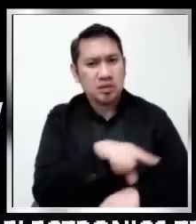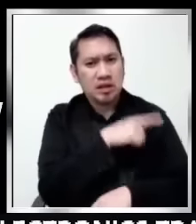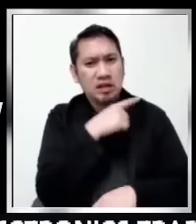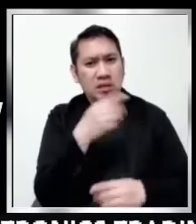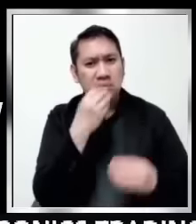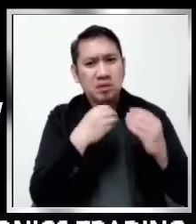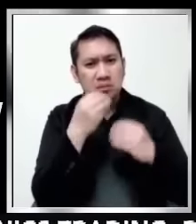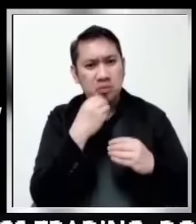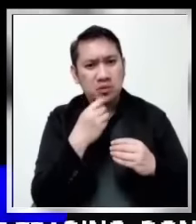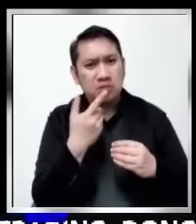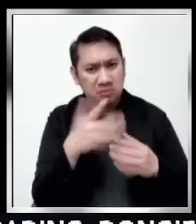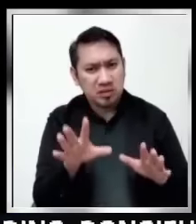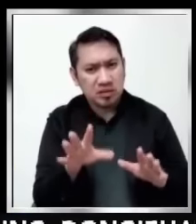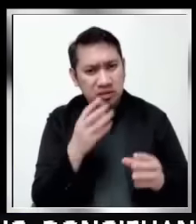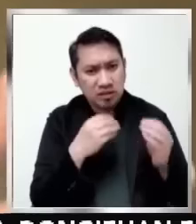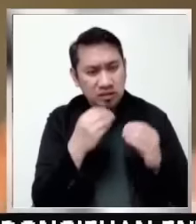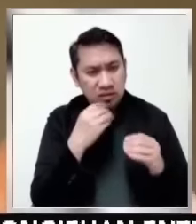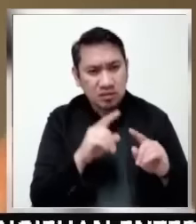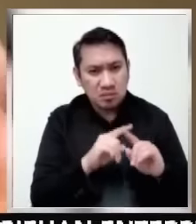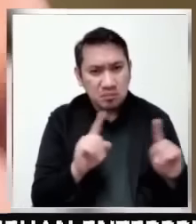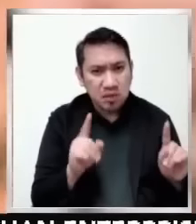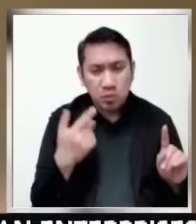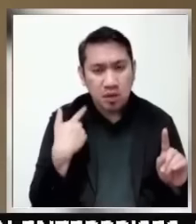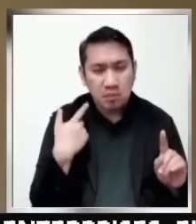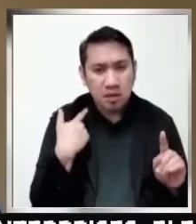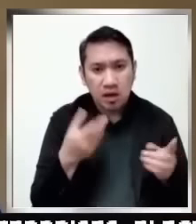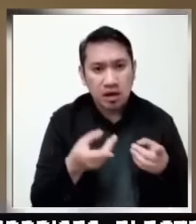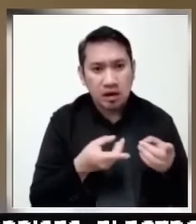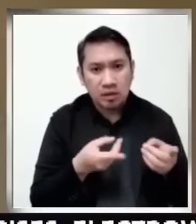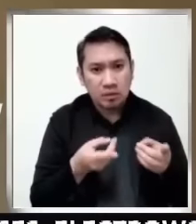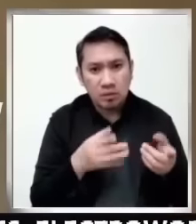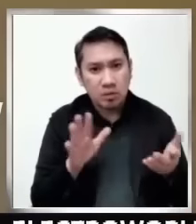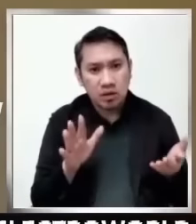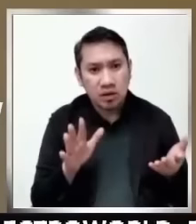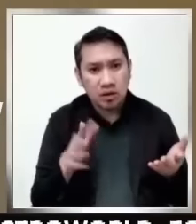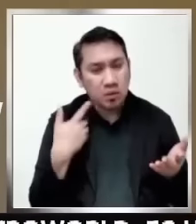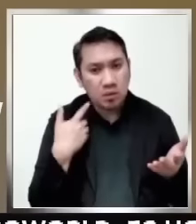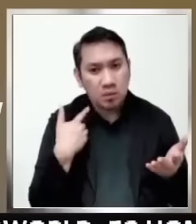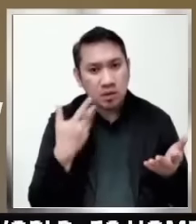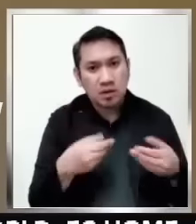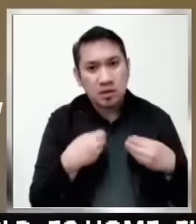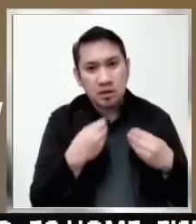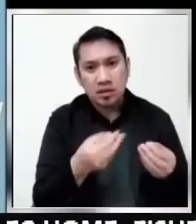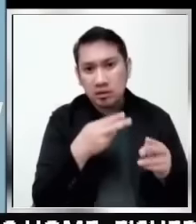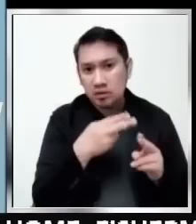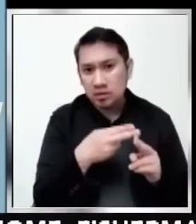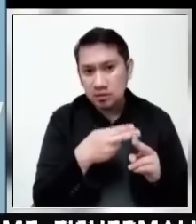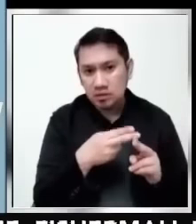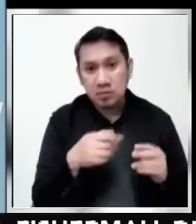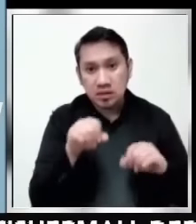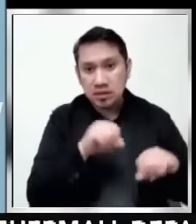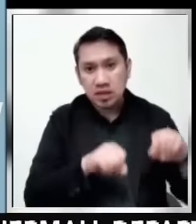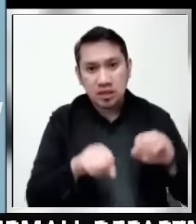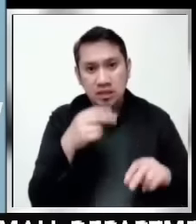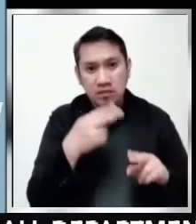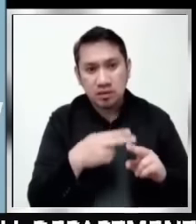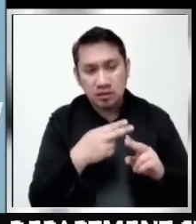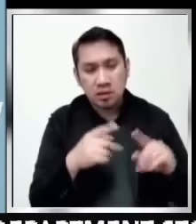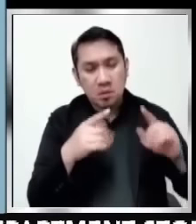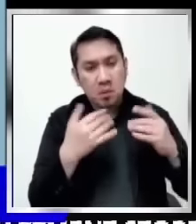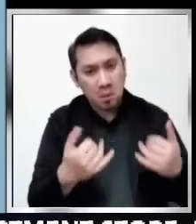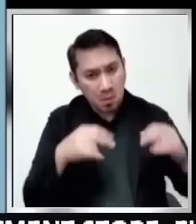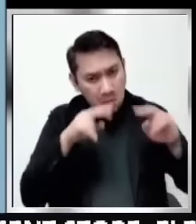may napagtanto. Hindi pa pala to describe. Hindi pa talaga siya formally nabibigyan ng pangalan o yung tinatawag natin mga scientific. Kaya mas malaliman pa niyang pinag-aralan